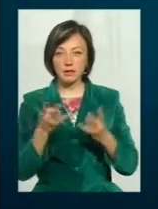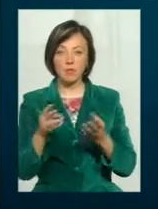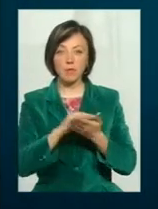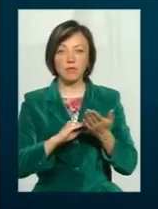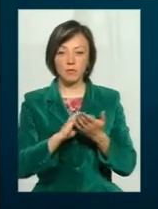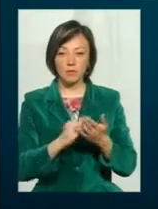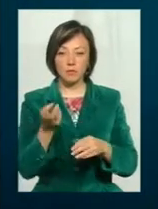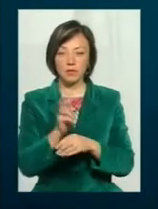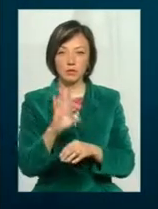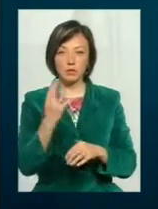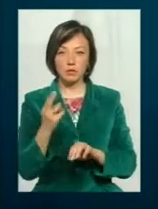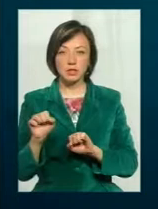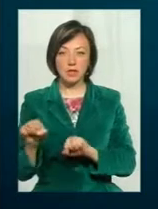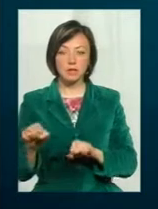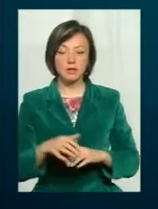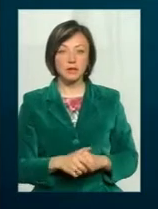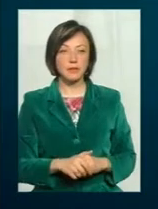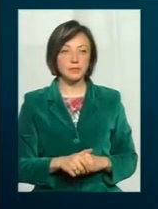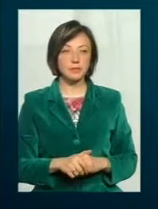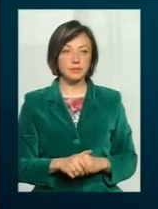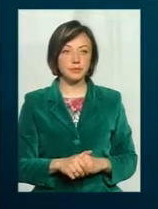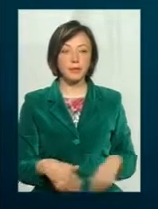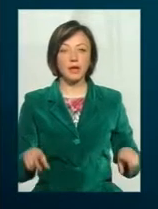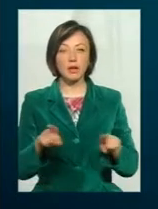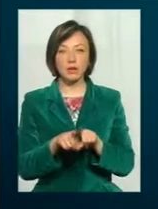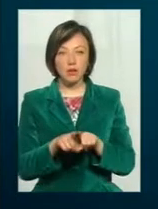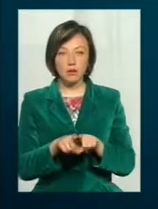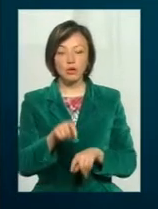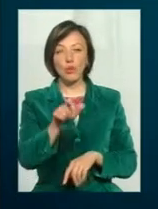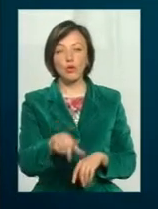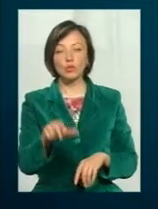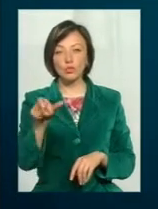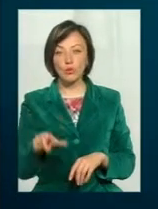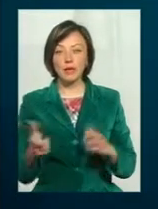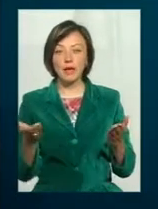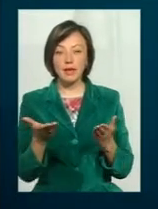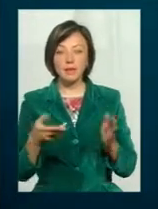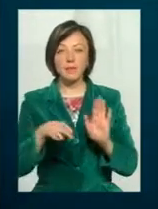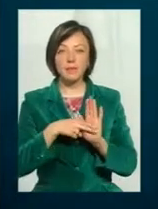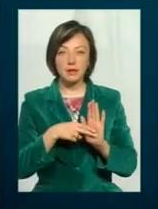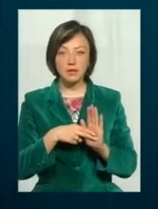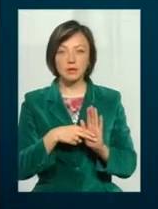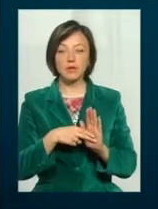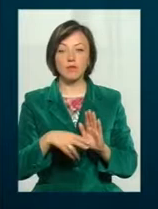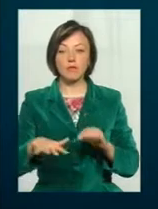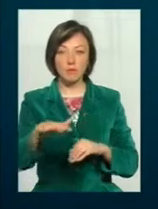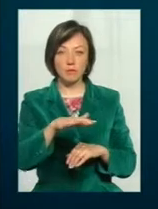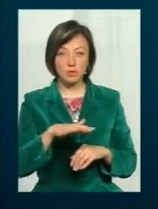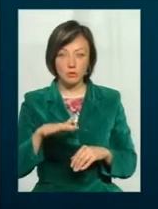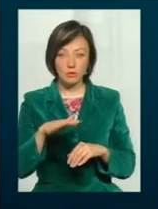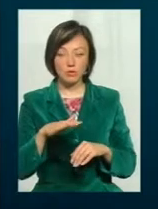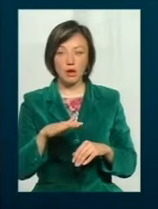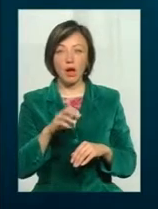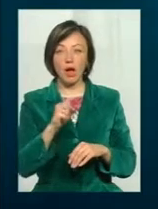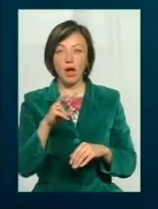повторно з'явитися до органів соціального захисту населення, а також особи, які зареєстровані в житловому приміщенні будинку,